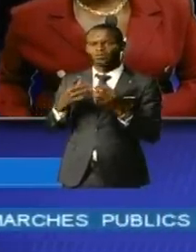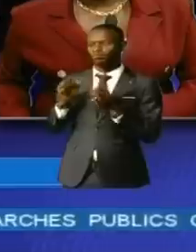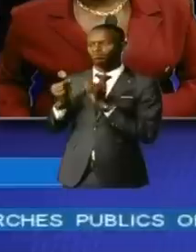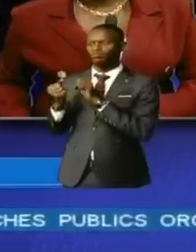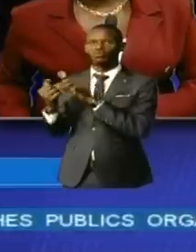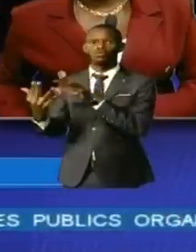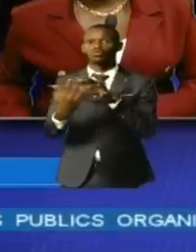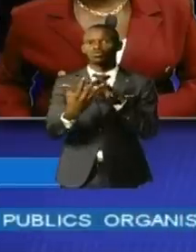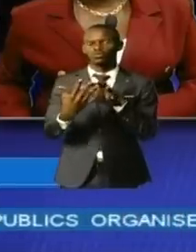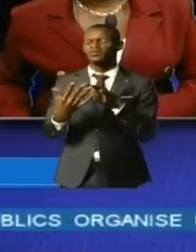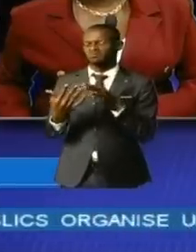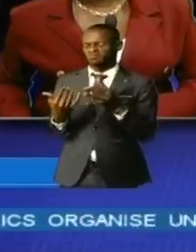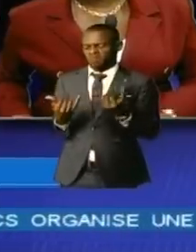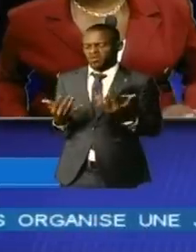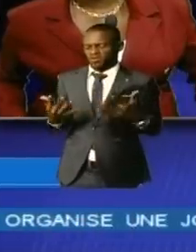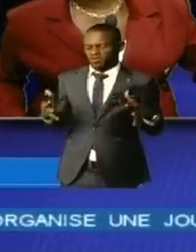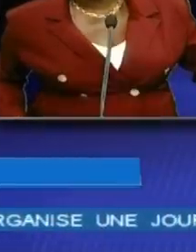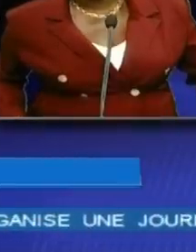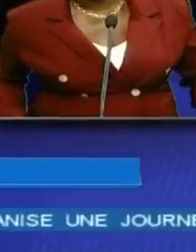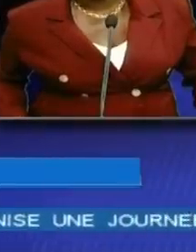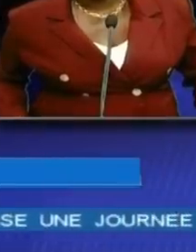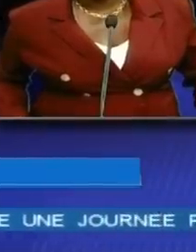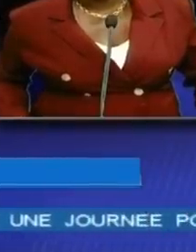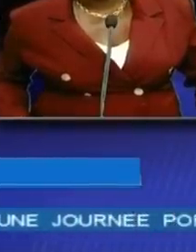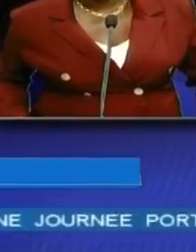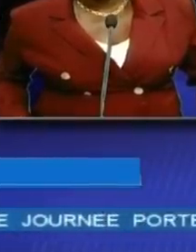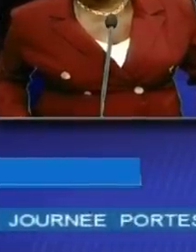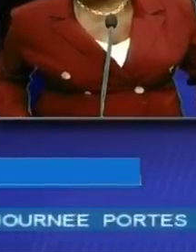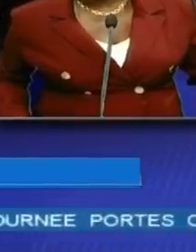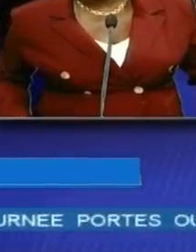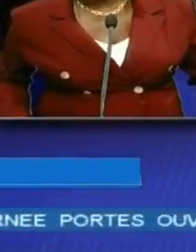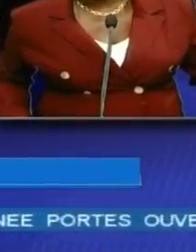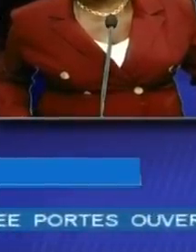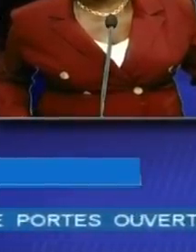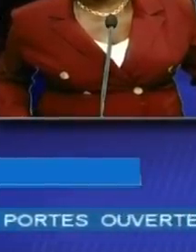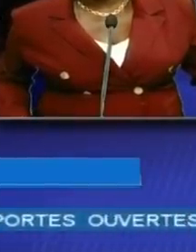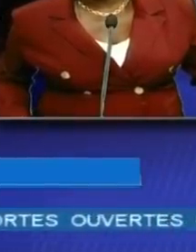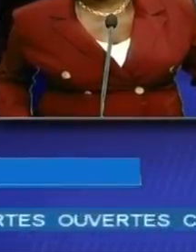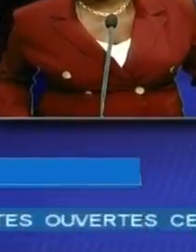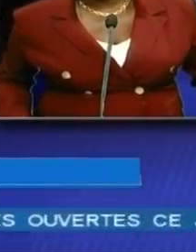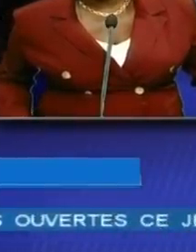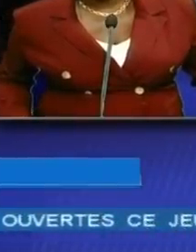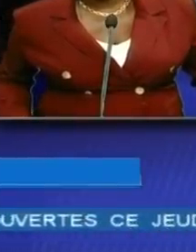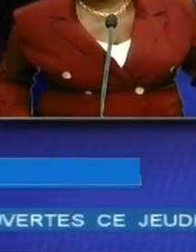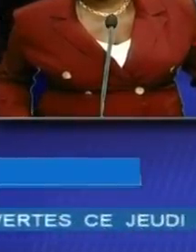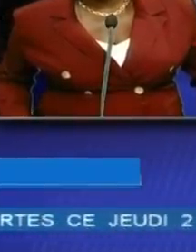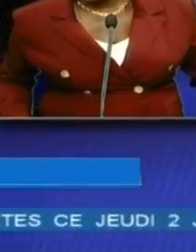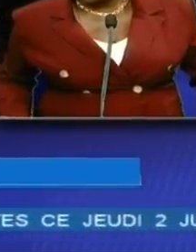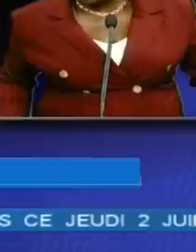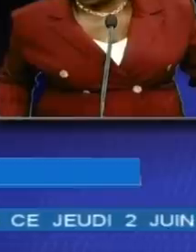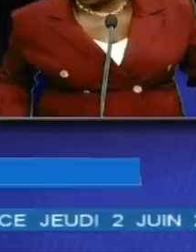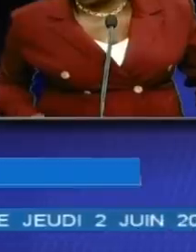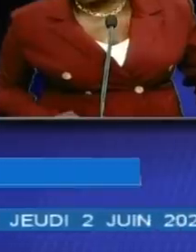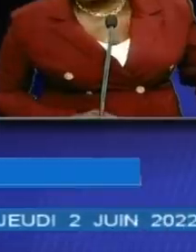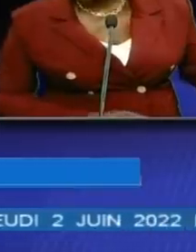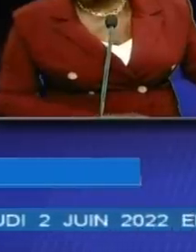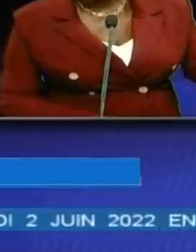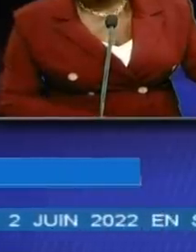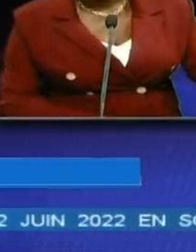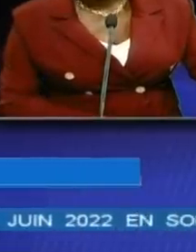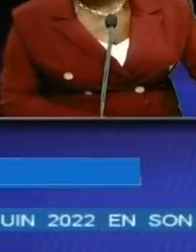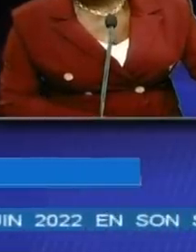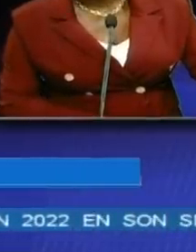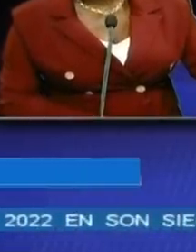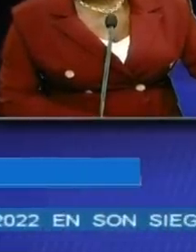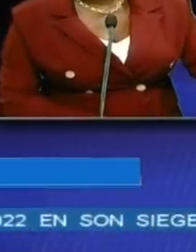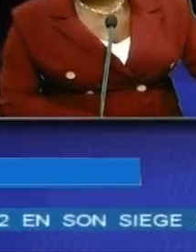occupées par le M23, appuyées par l'armée rwandaise. Les forces loyalistes rassurent que la zone est sécurisée et que la situation est sous contrôle.